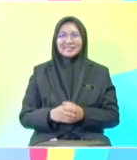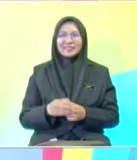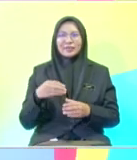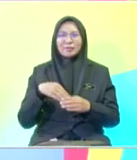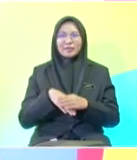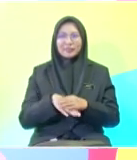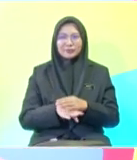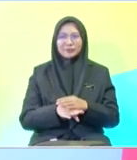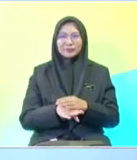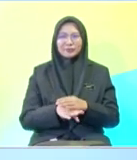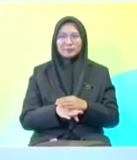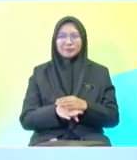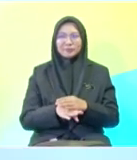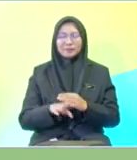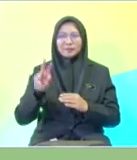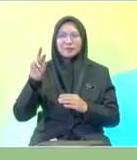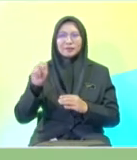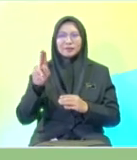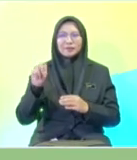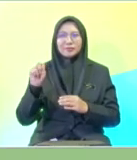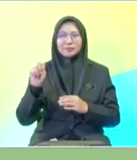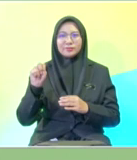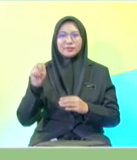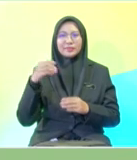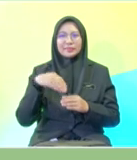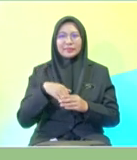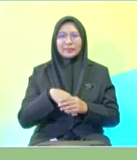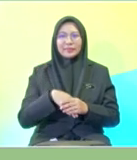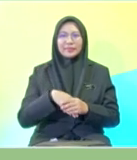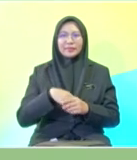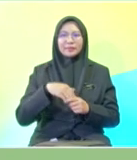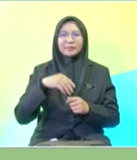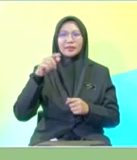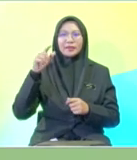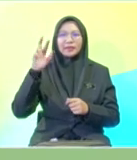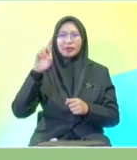itu ataupun tanwin ke dalam huruf ro dan